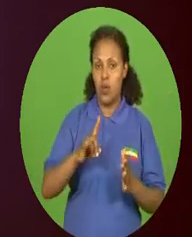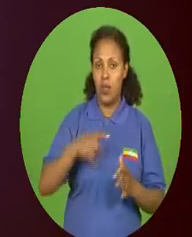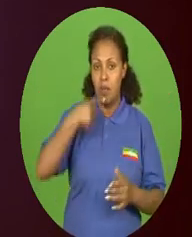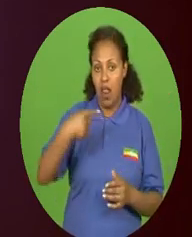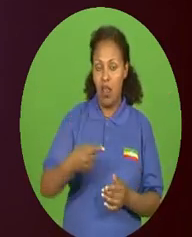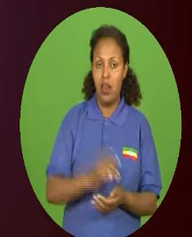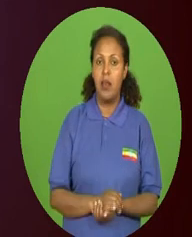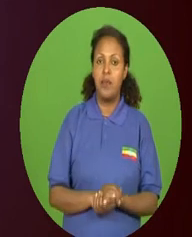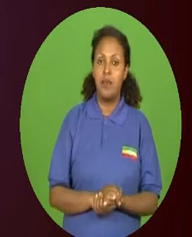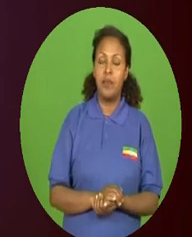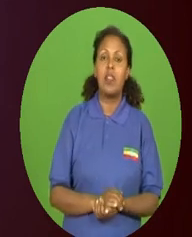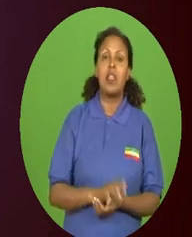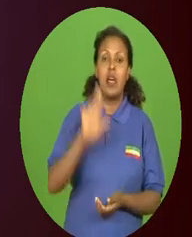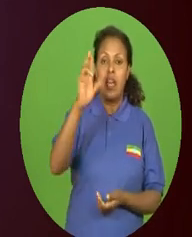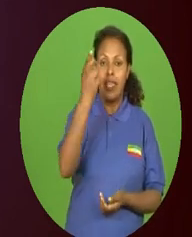ነው ይባላል።